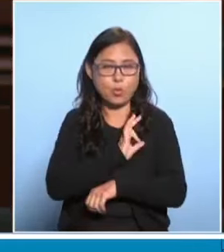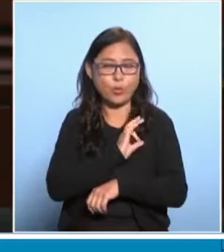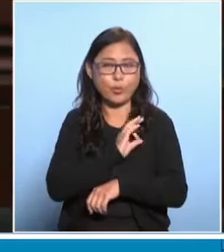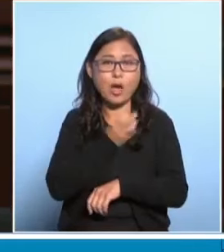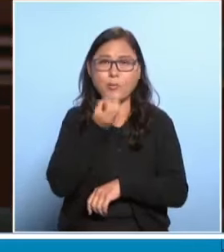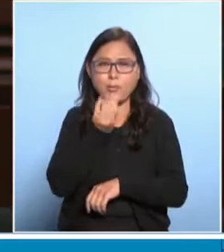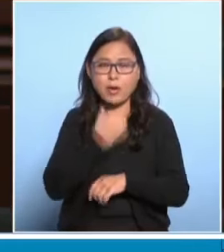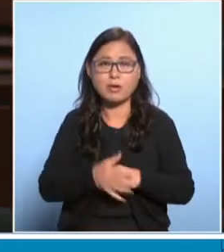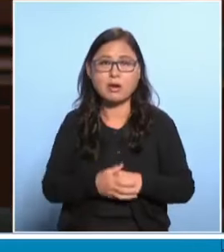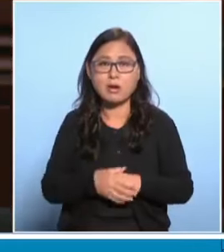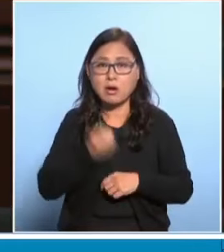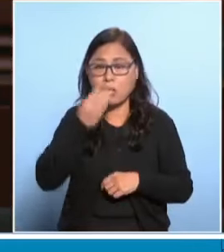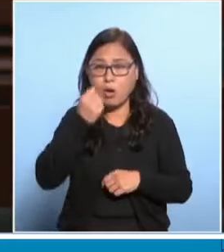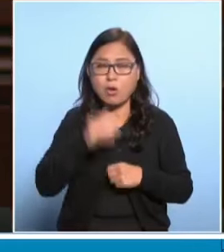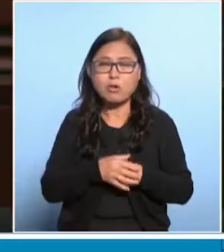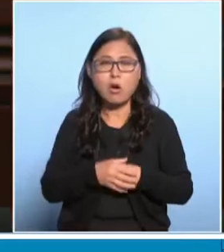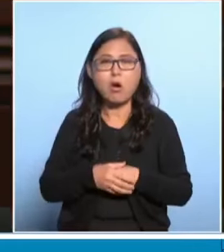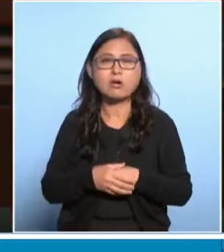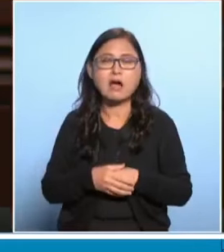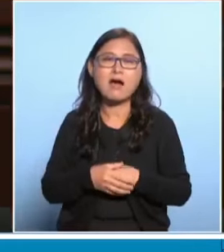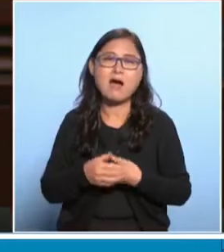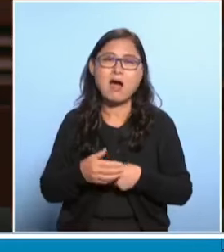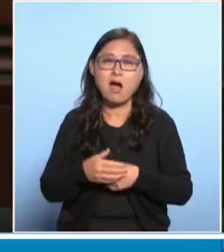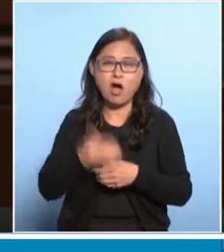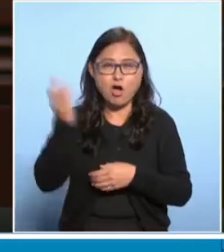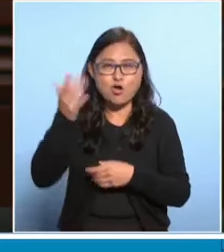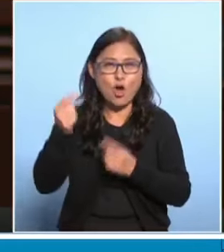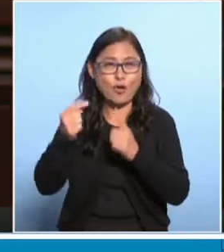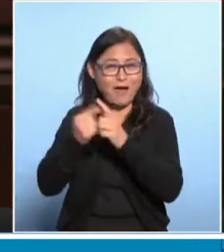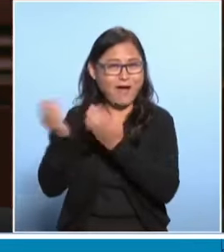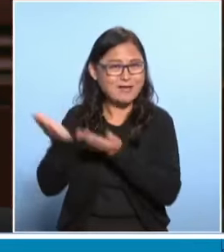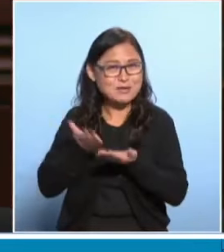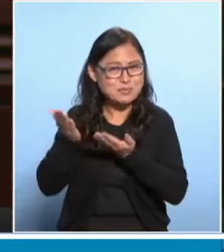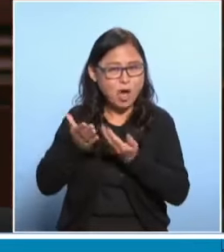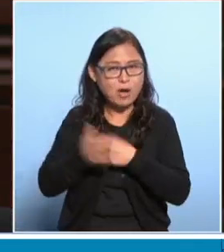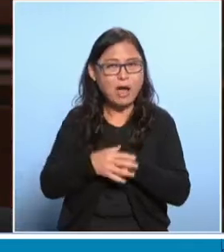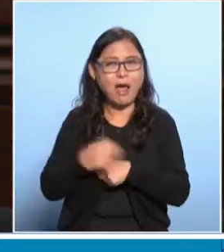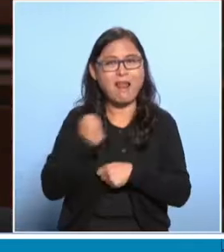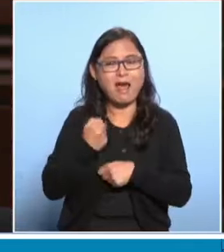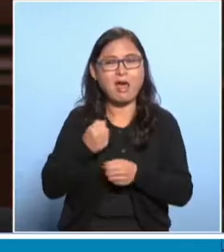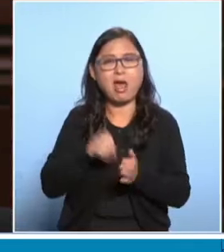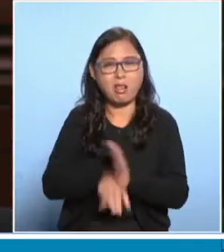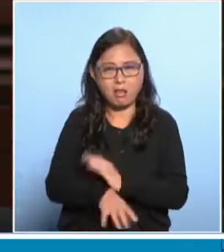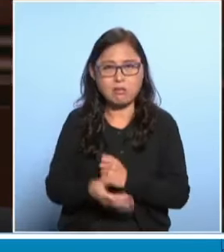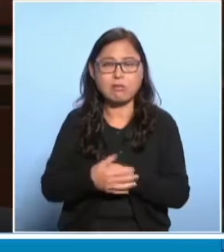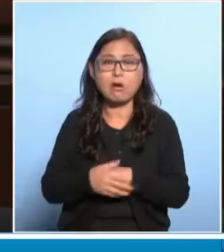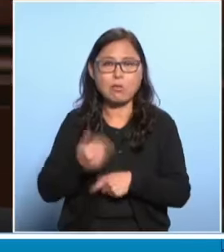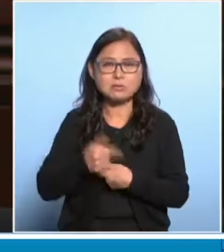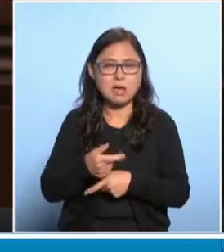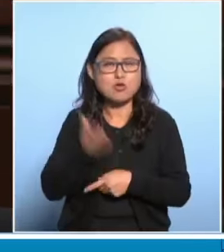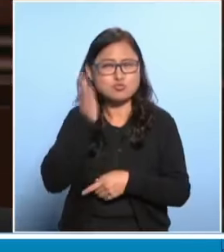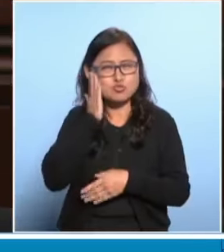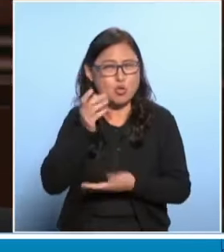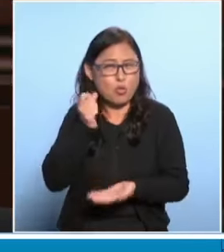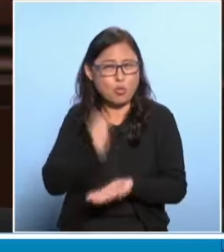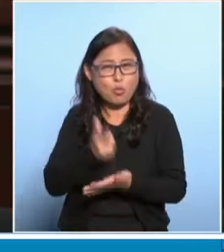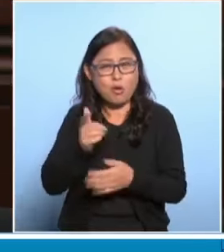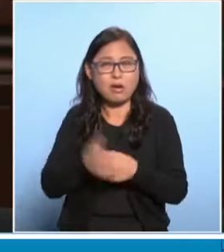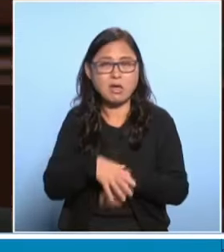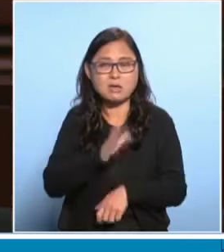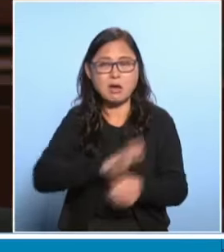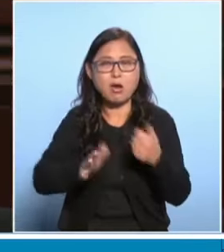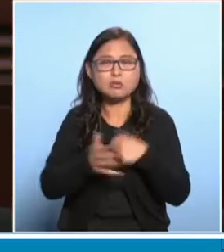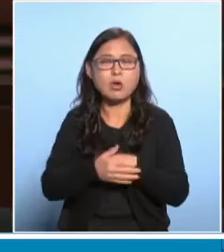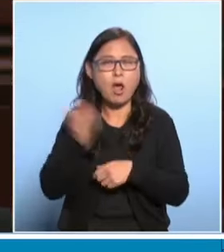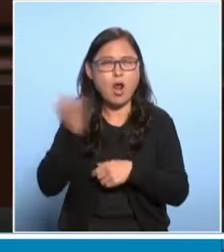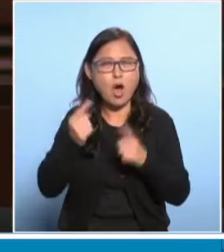有意見指本港接待旅客的能力仍較為不足，特別是較高昂的住宿費用打擊了旅客過